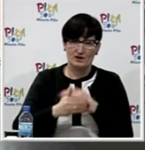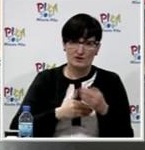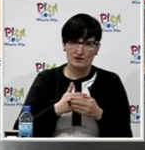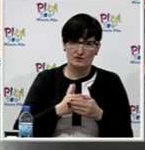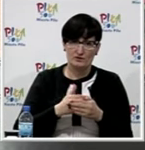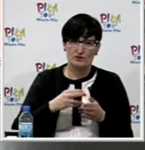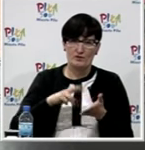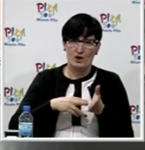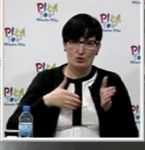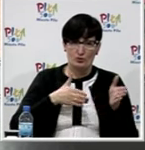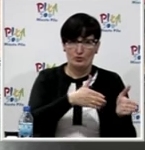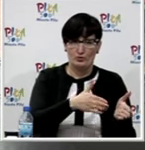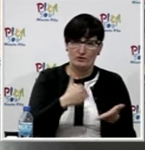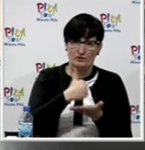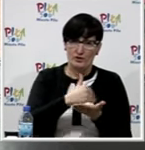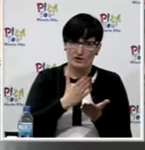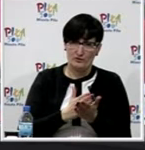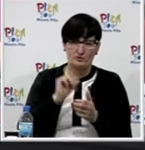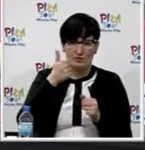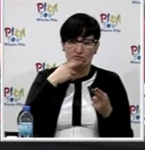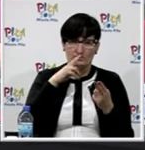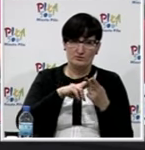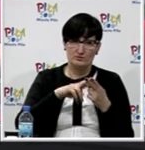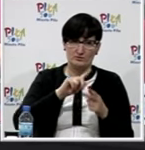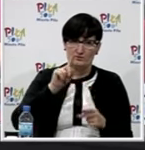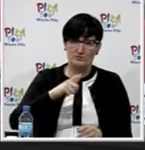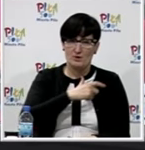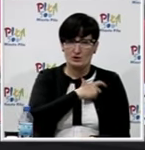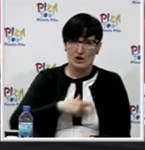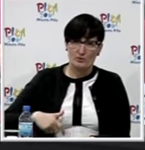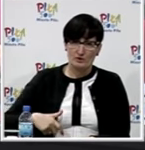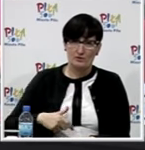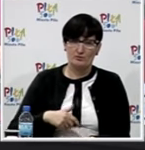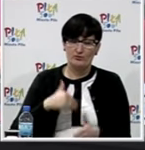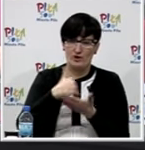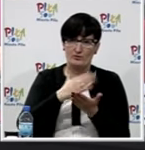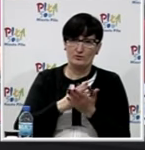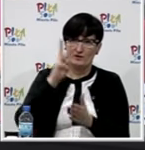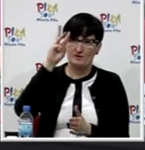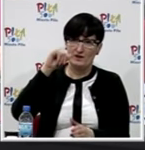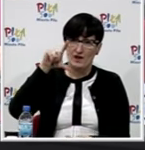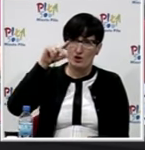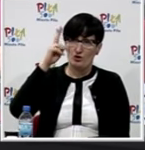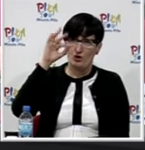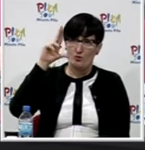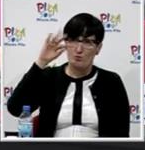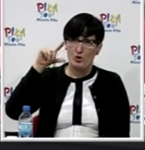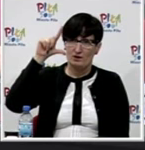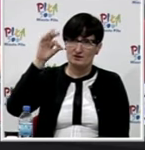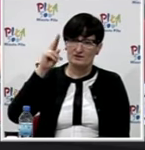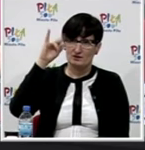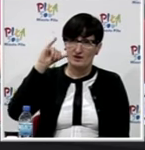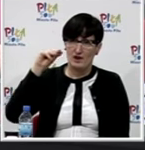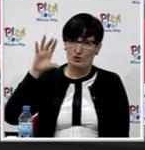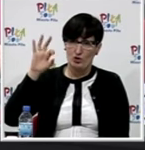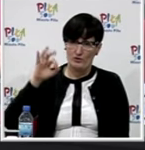podpisaniu stosownego porozumienia z marszałkiem województwa wielkopolskiego. I wprowadzamy kilka małych inwestycji, które planujemy do